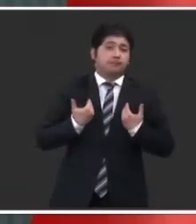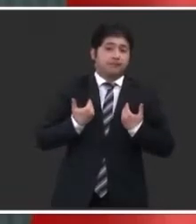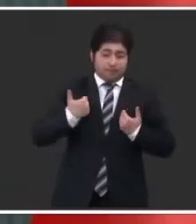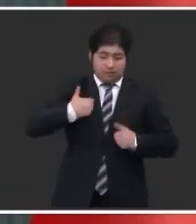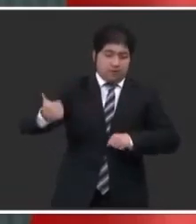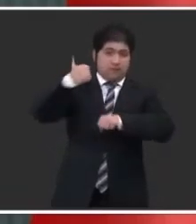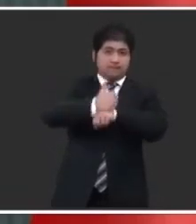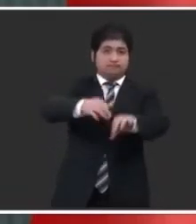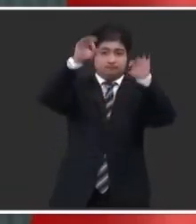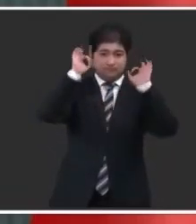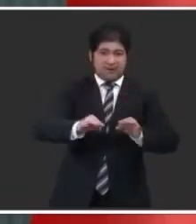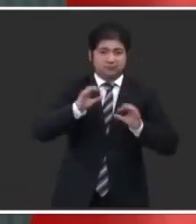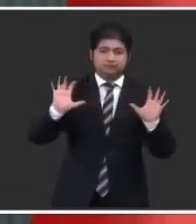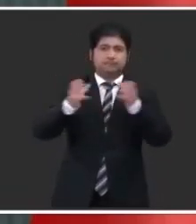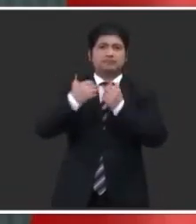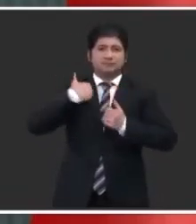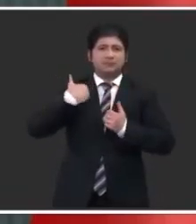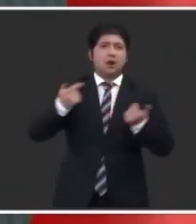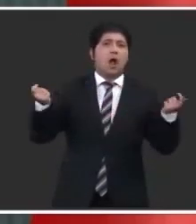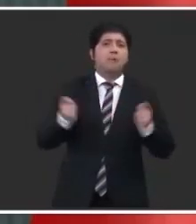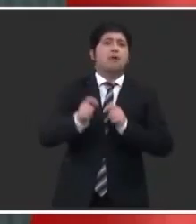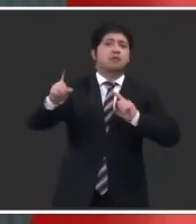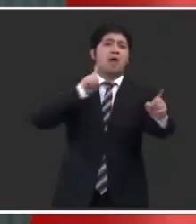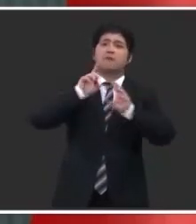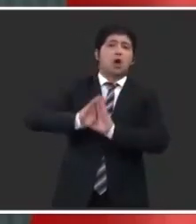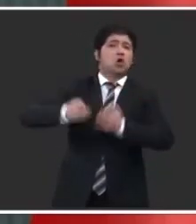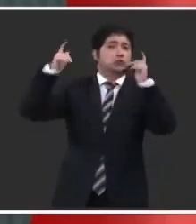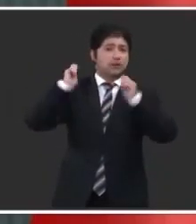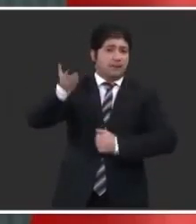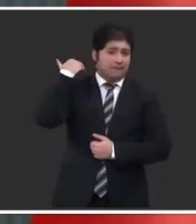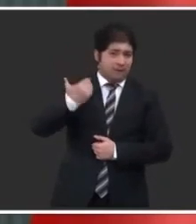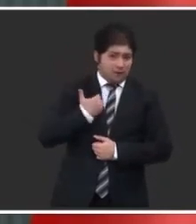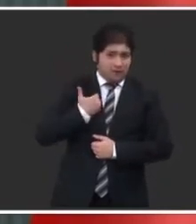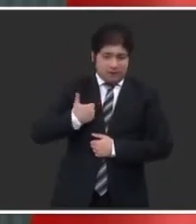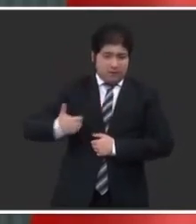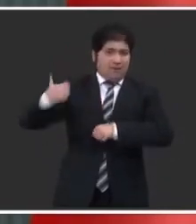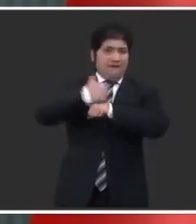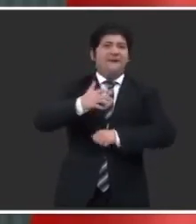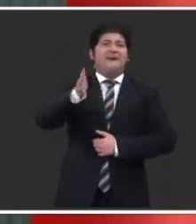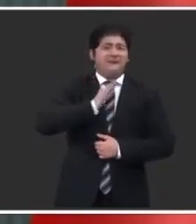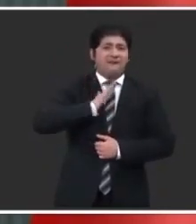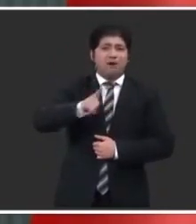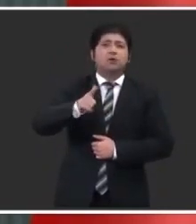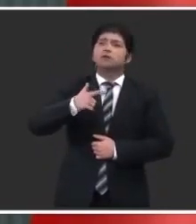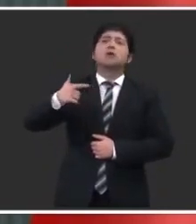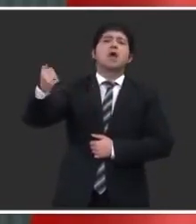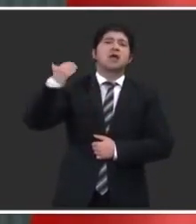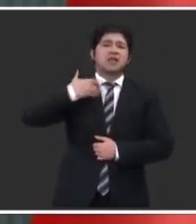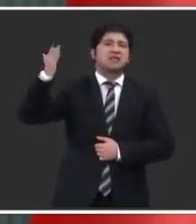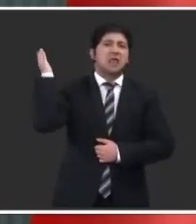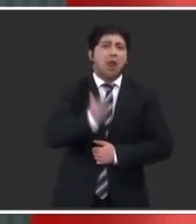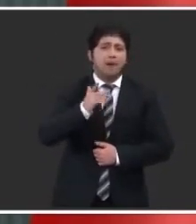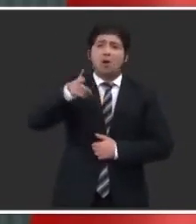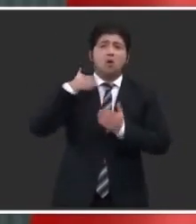iktidardayken partisine kapatma davası açılmış iktidardayken muhtıra ve darbe